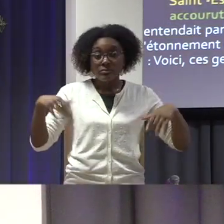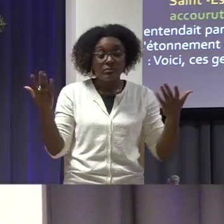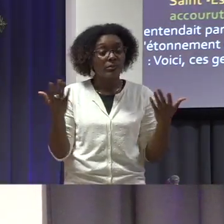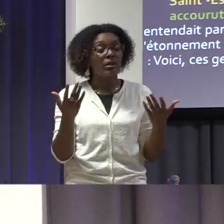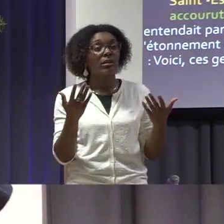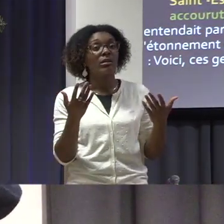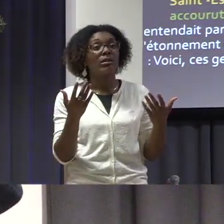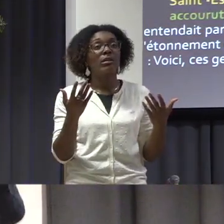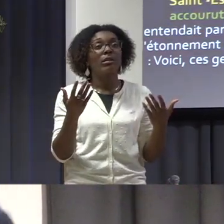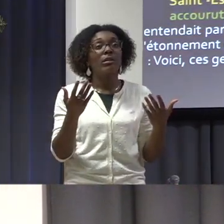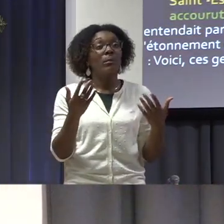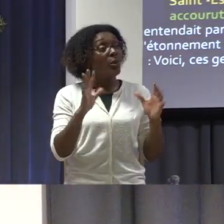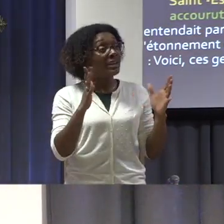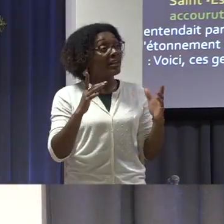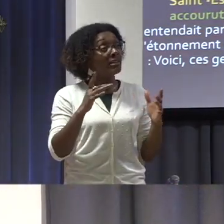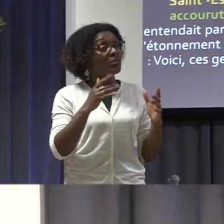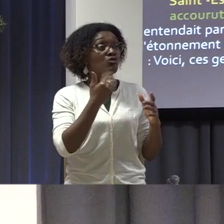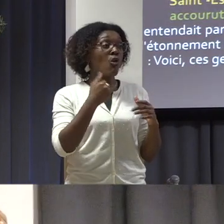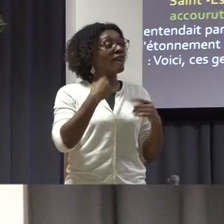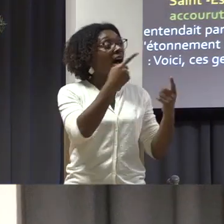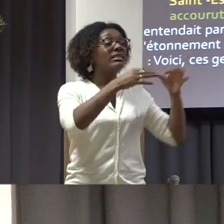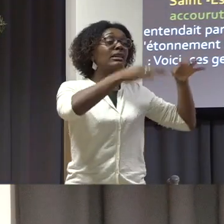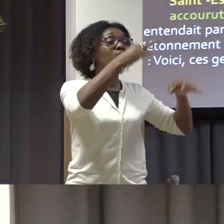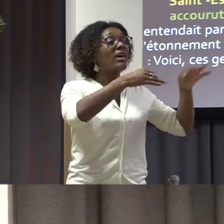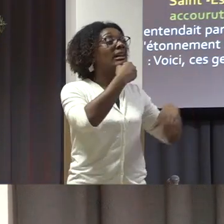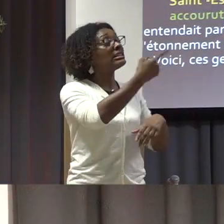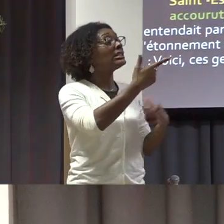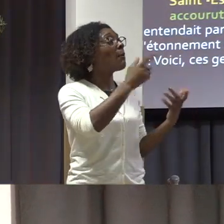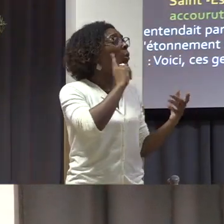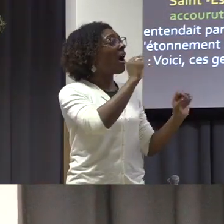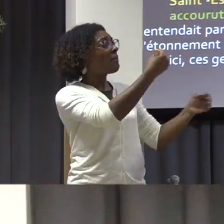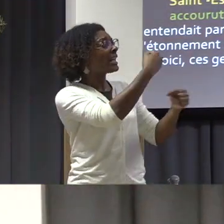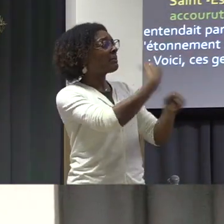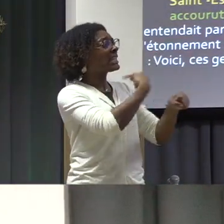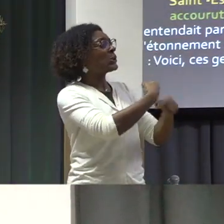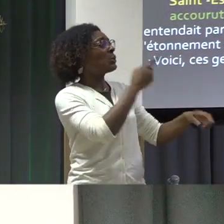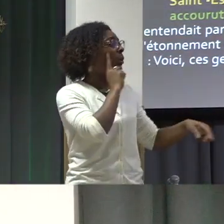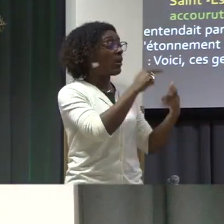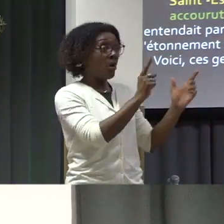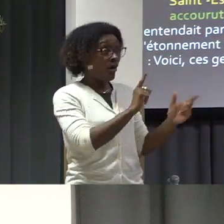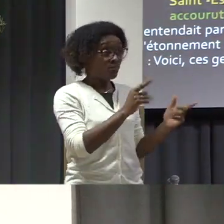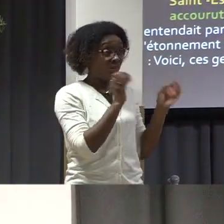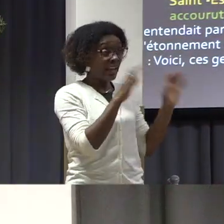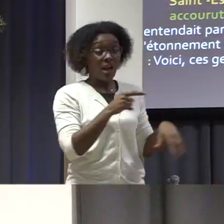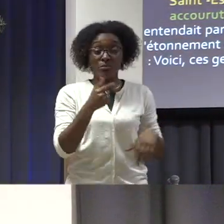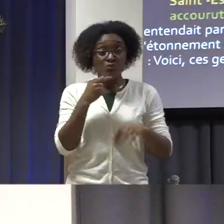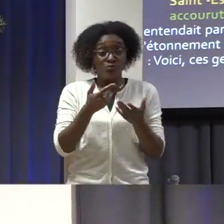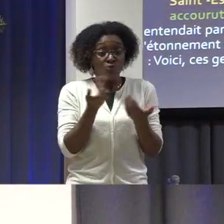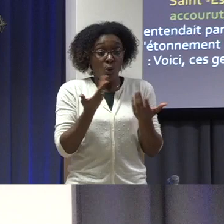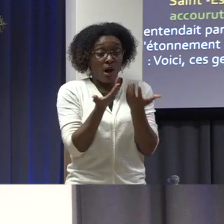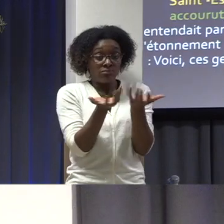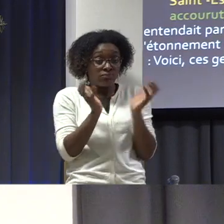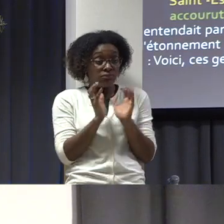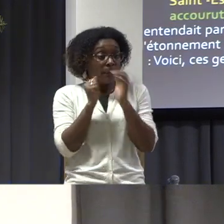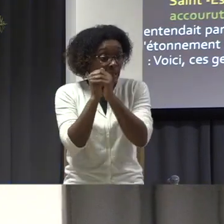aux tribunaux pourquoi vous nous persécuter non la meilleure réponse pour eux c'est d'être dans la chambre haute d'être là devant dieu seigneur tu vois la situation